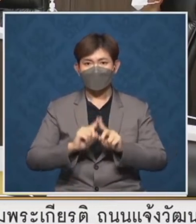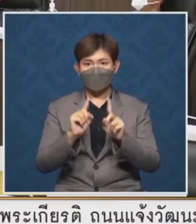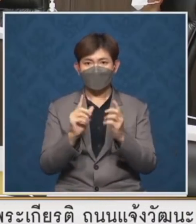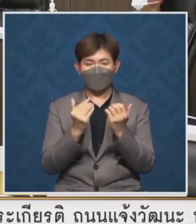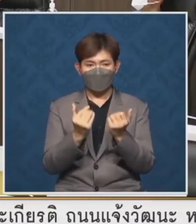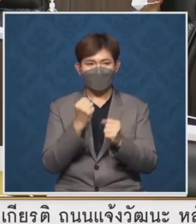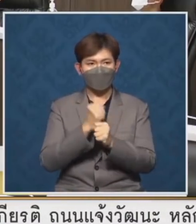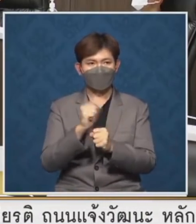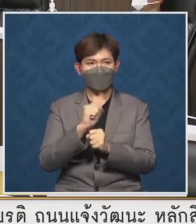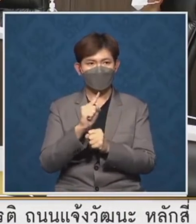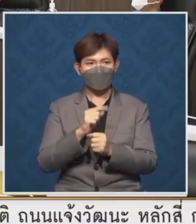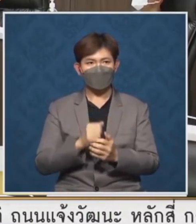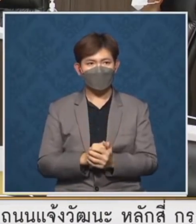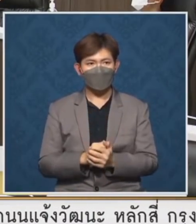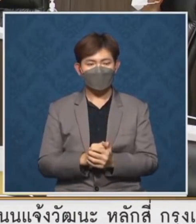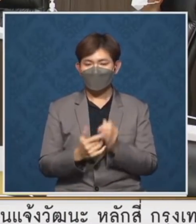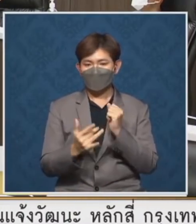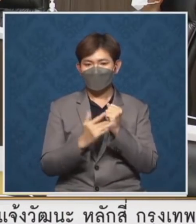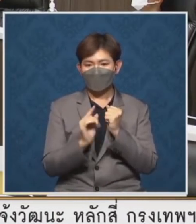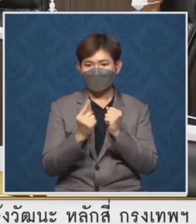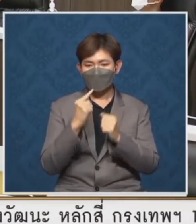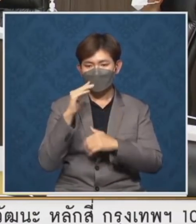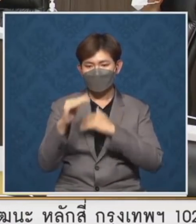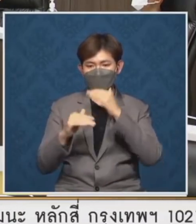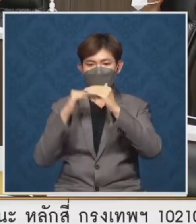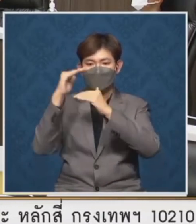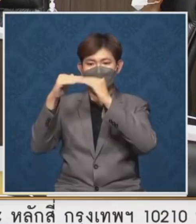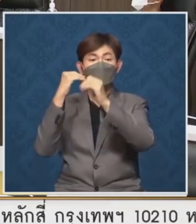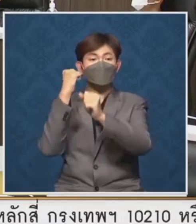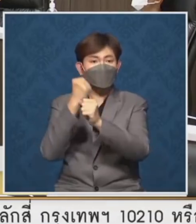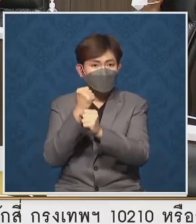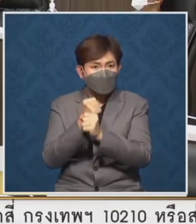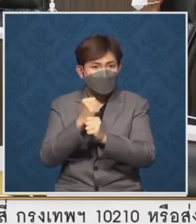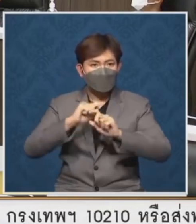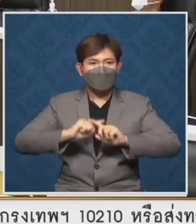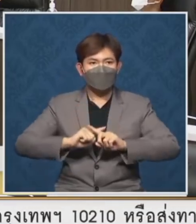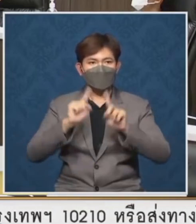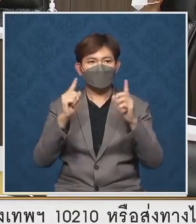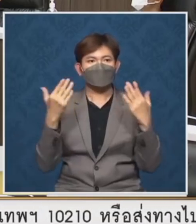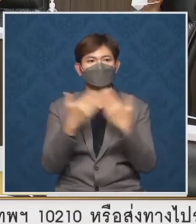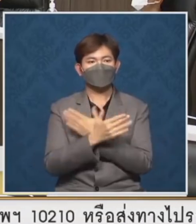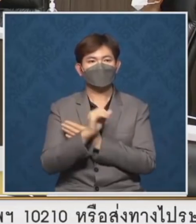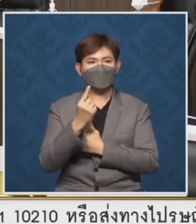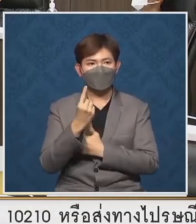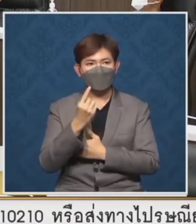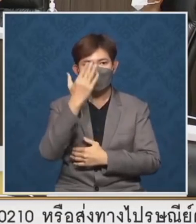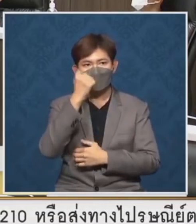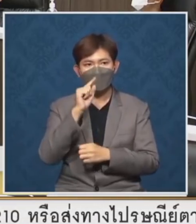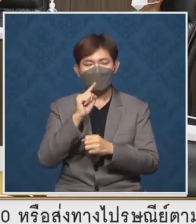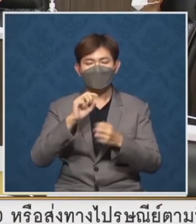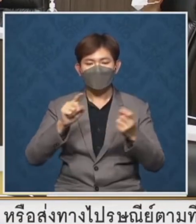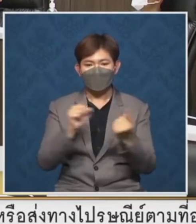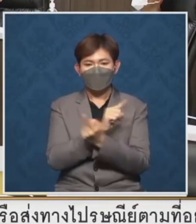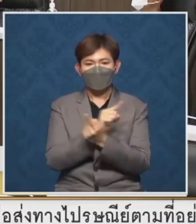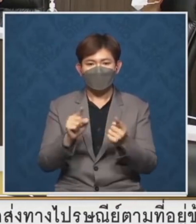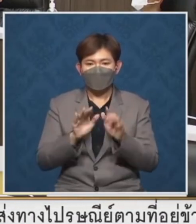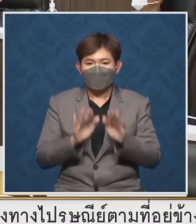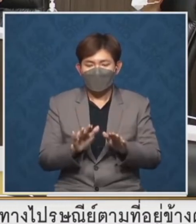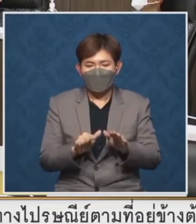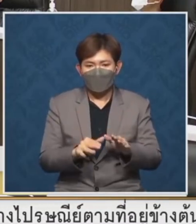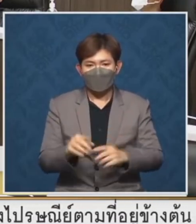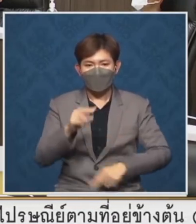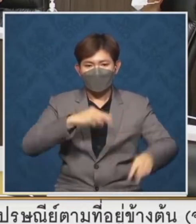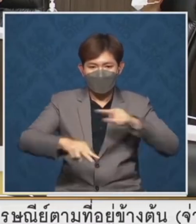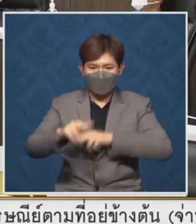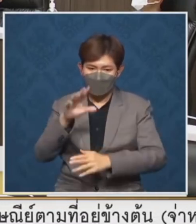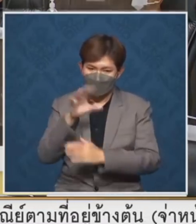จะสร้างอีโคซิสเต็มให้เทคโนโลยีนี้เติบโตจึงต้องสร้างอีโคซิสเต็มเพื่อฉุดรั้งสังคมให้อยู่ภายใต้ระบอบปรสิ